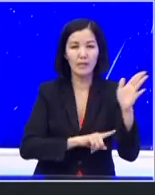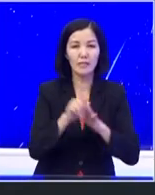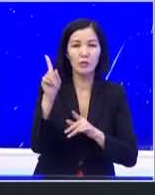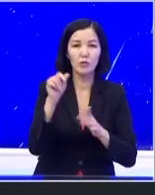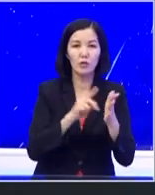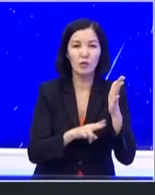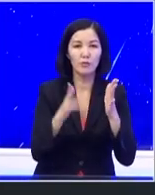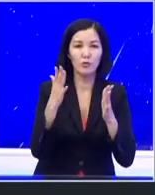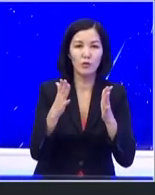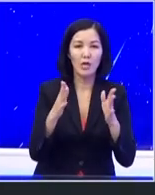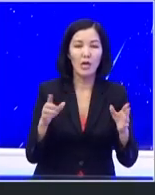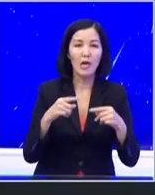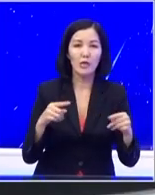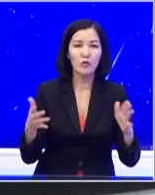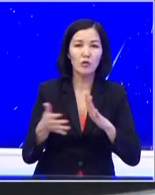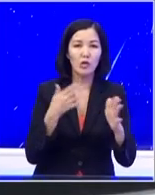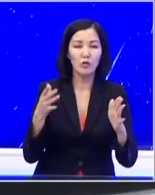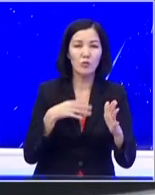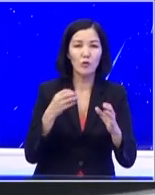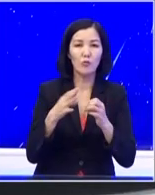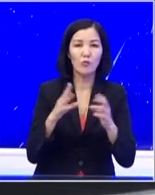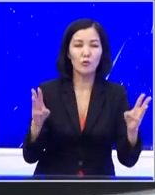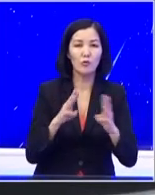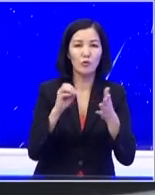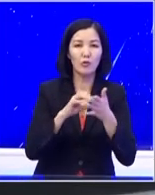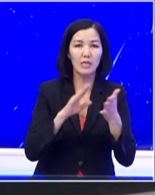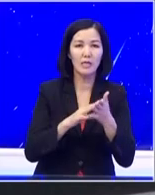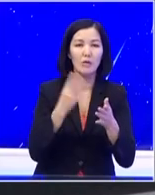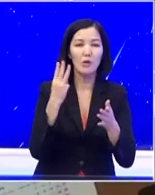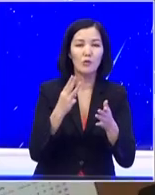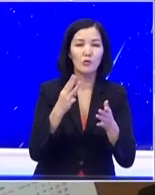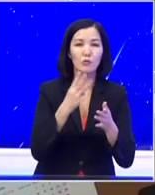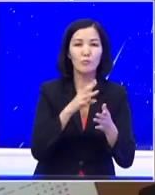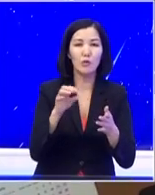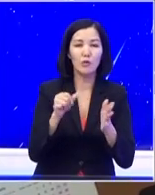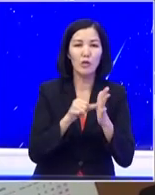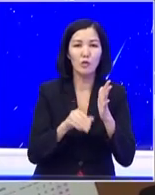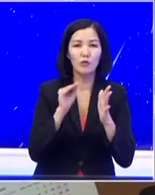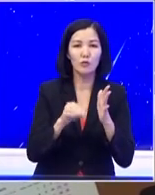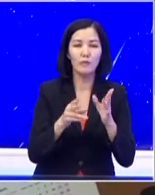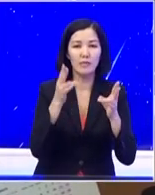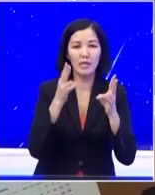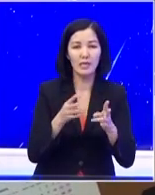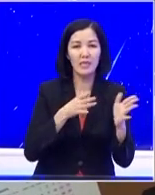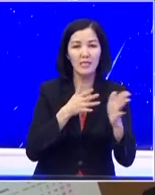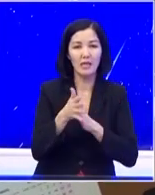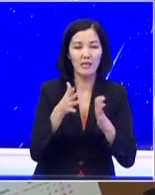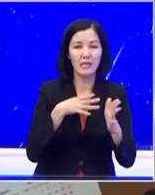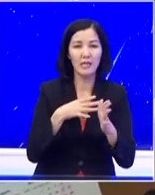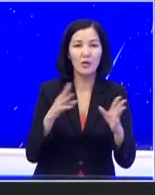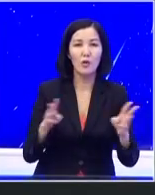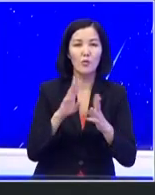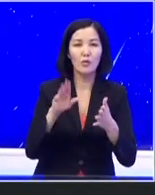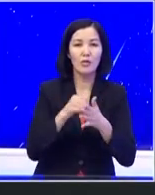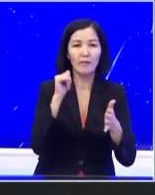басынан 174 түрлі шақырту болған, 13 өрт тіркеліп, одан 3 миллион 600 мың теңге залал келді. Өрттің